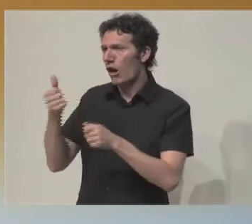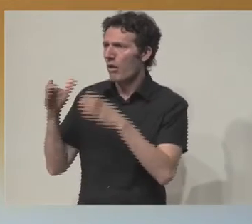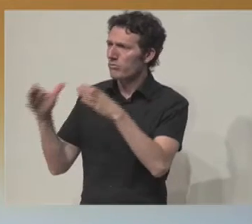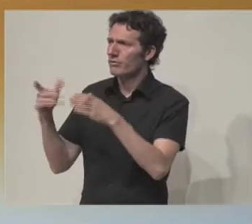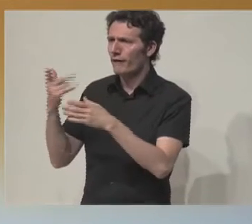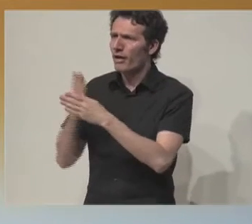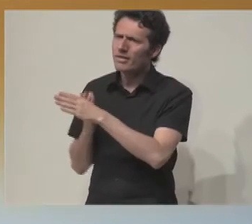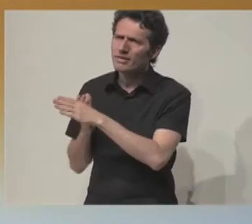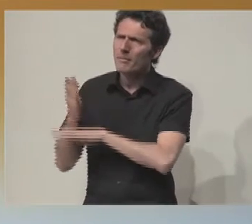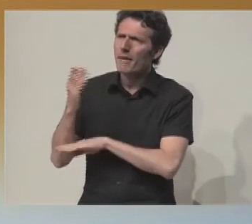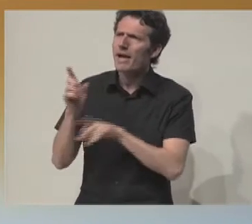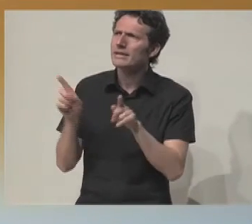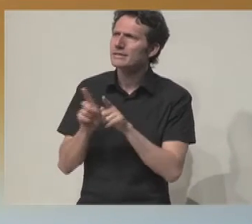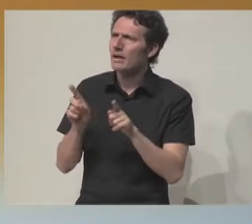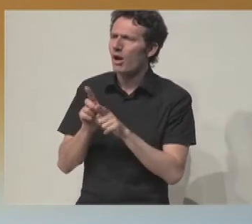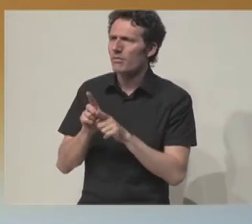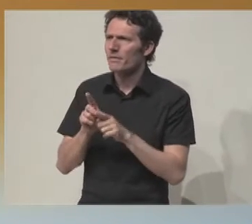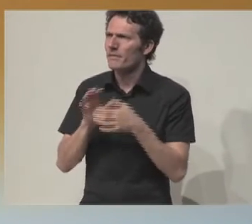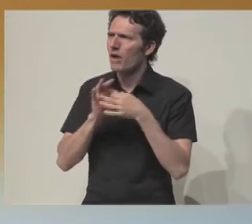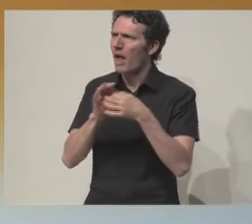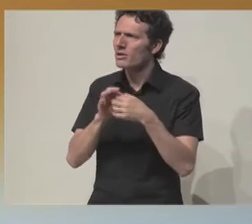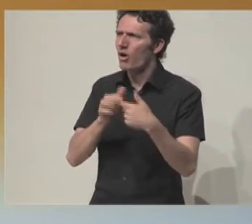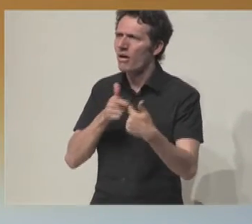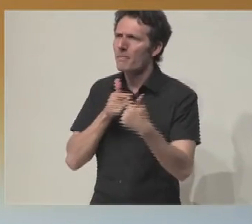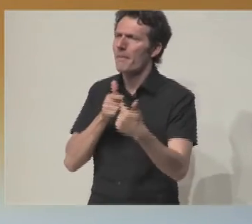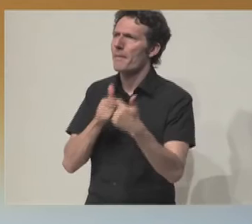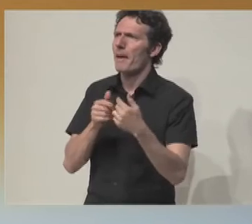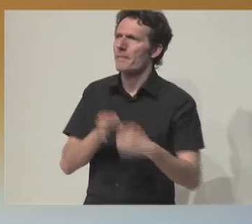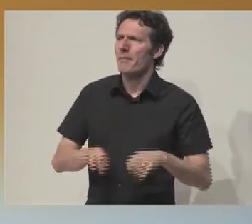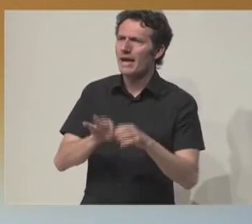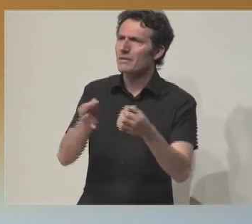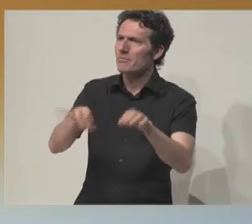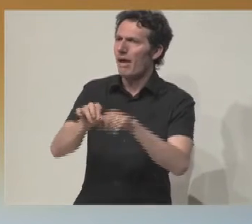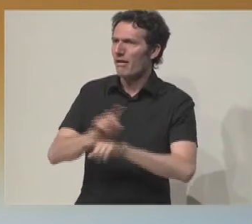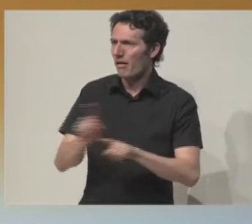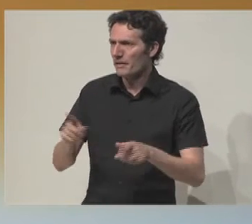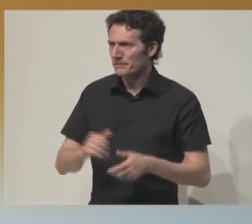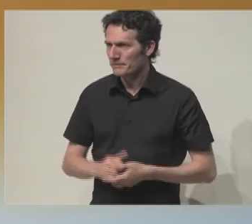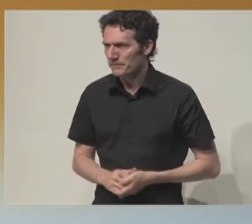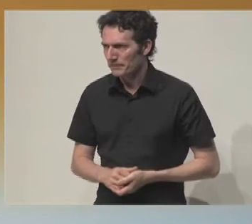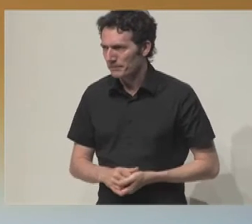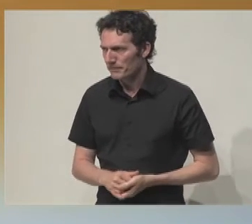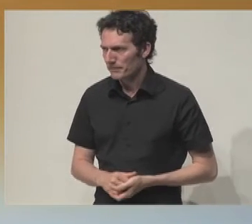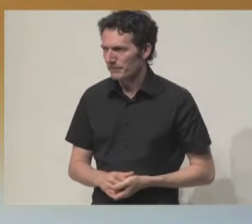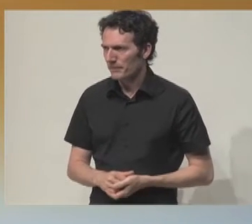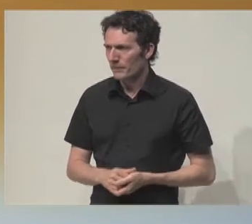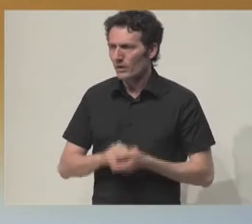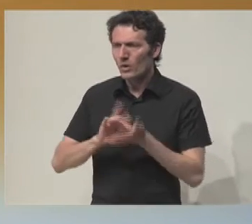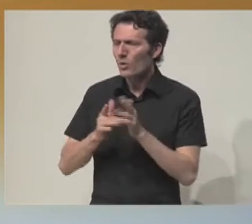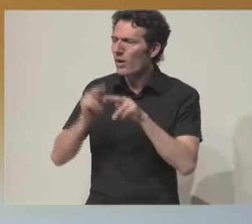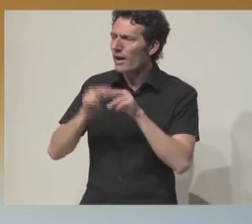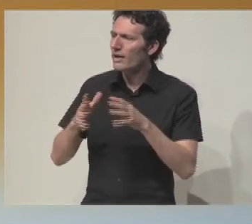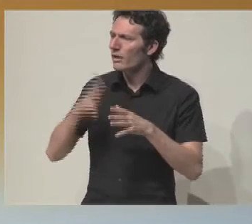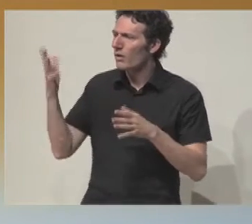dépasser les rapports de force entre nations toutes les autres grandes puissances